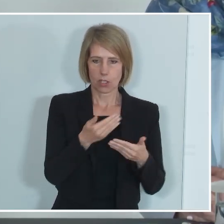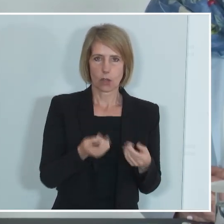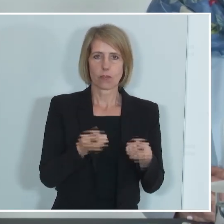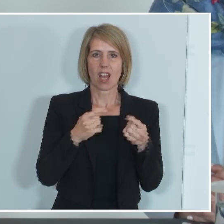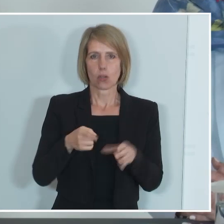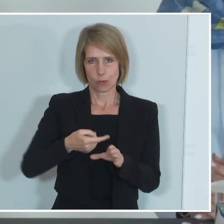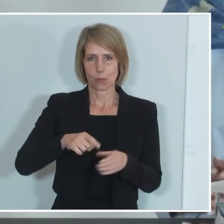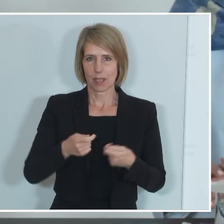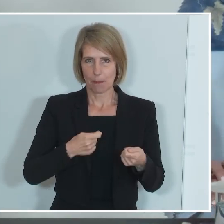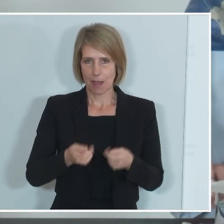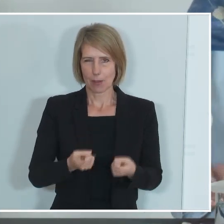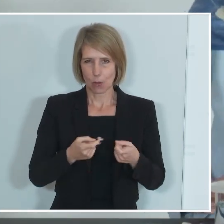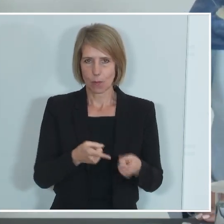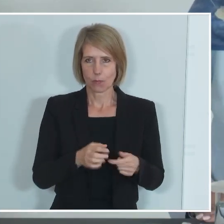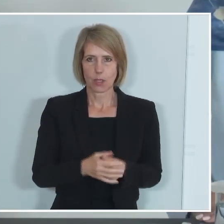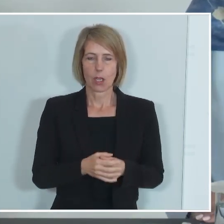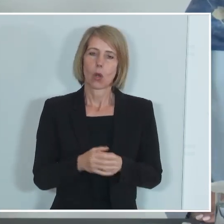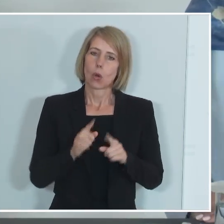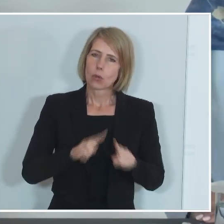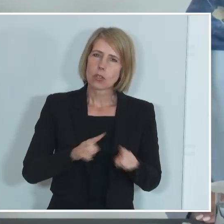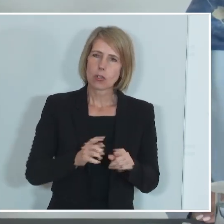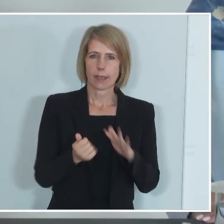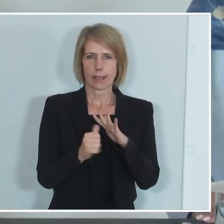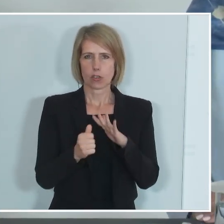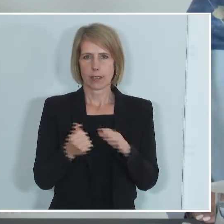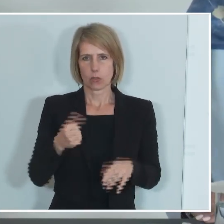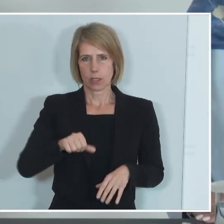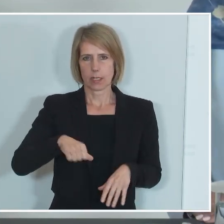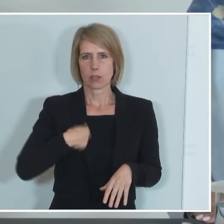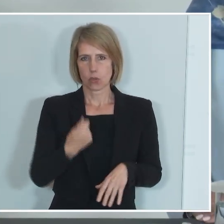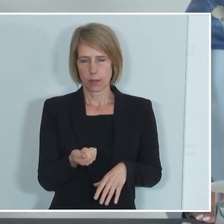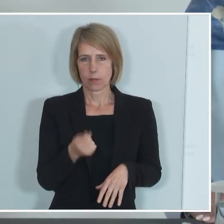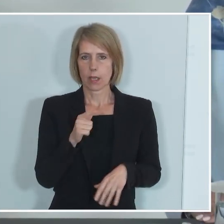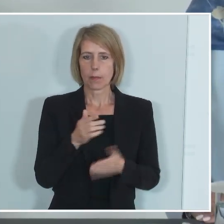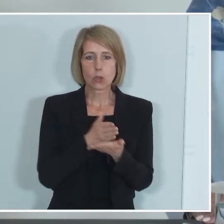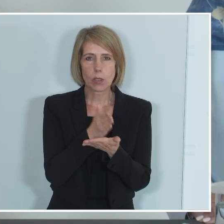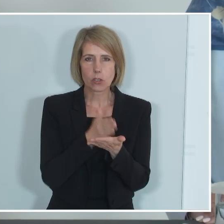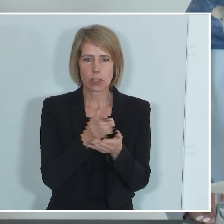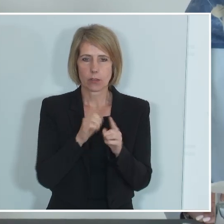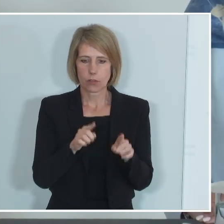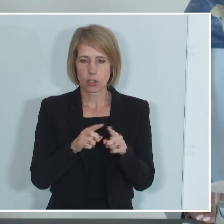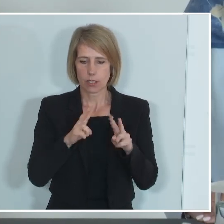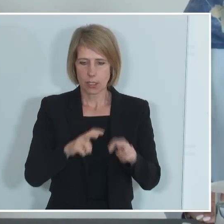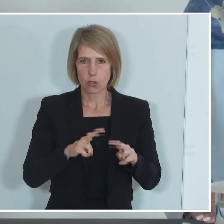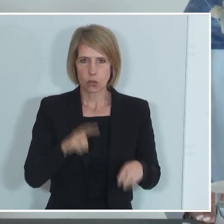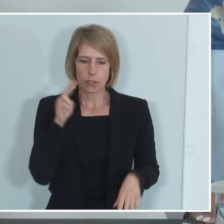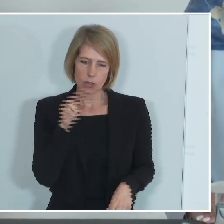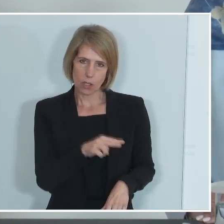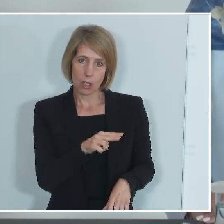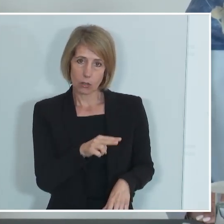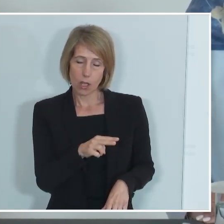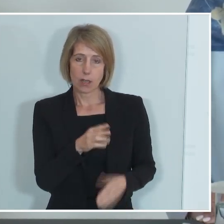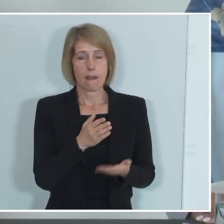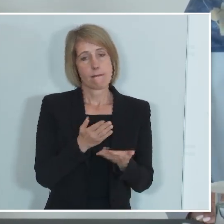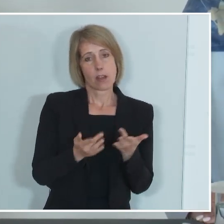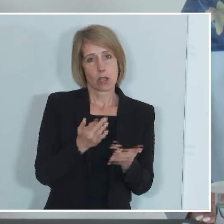Und da gibt es die unterschiedlichen Schätzungen, aber wenn man sich einen Durchschnitt der verschiedenen Studien anschaut, dann waren es wahrscheinlich im